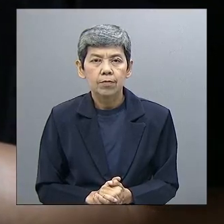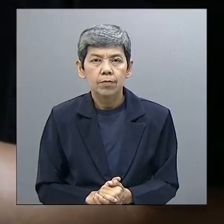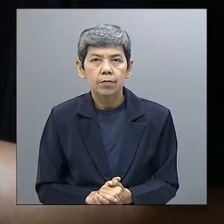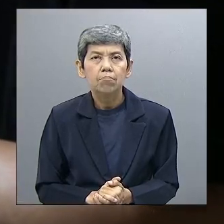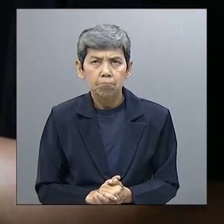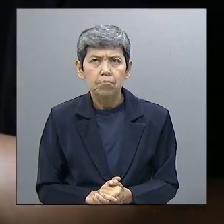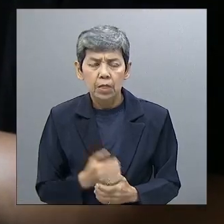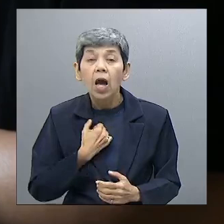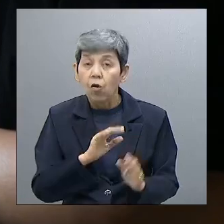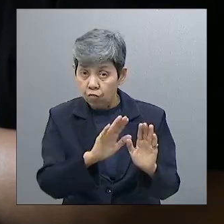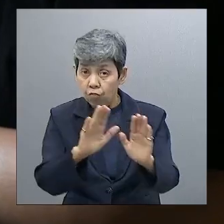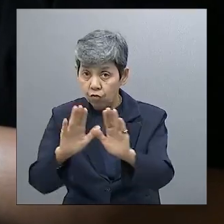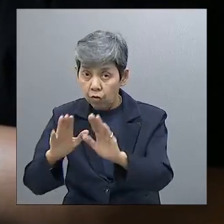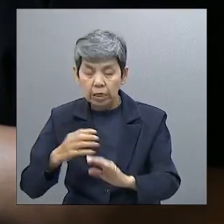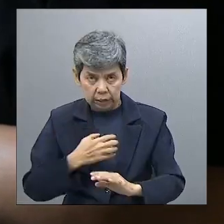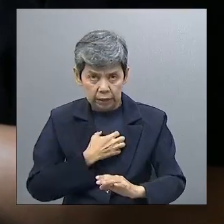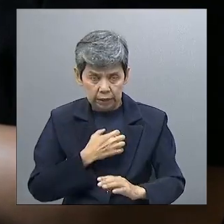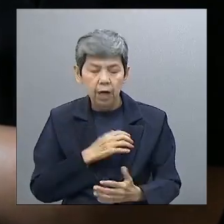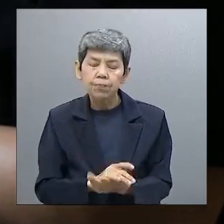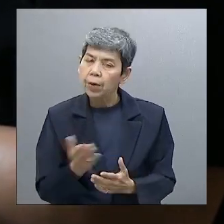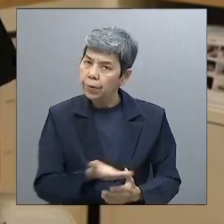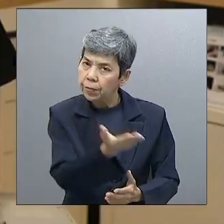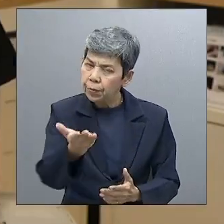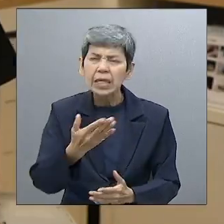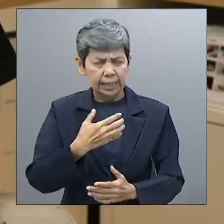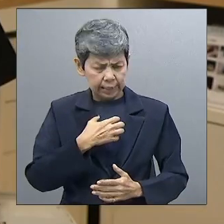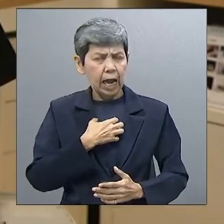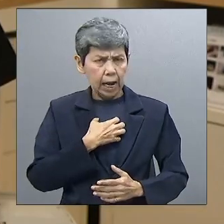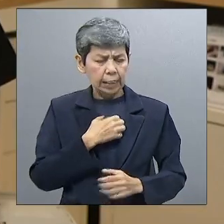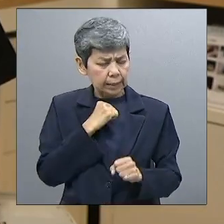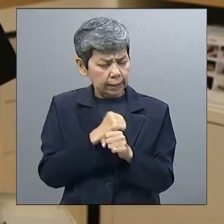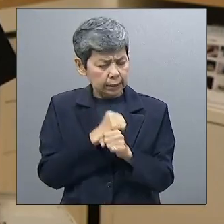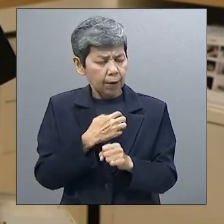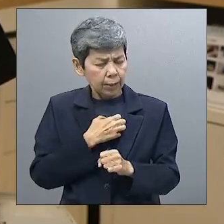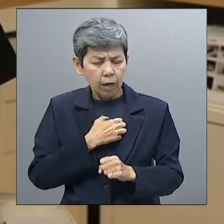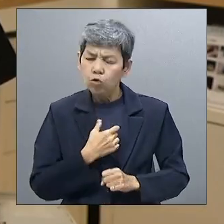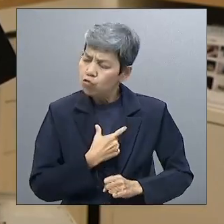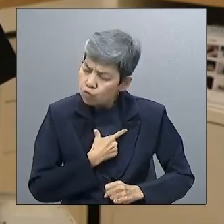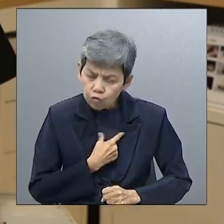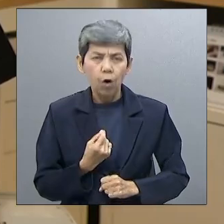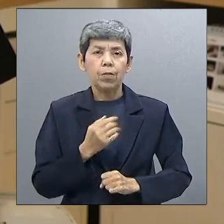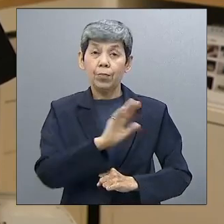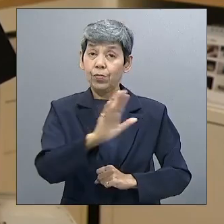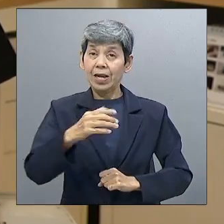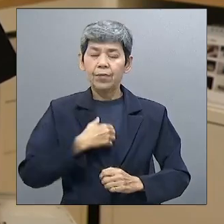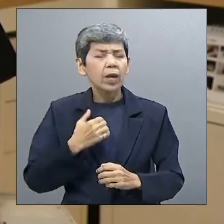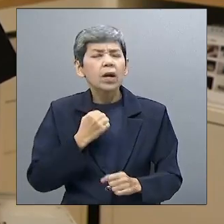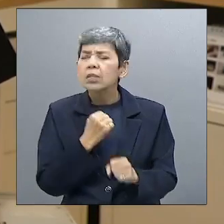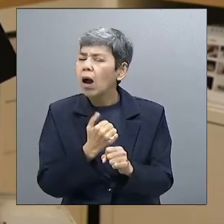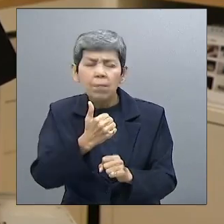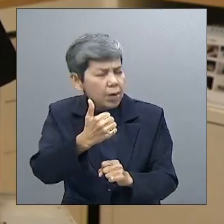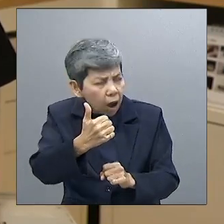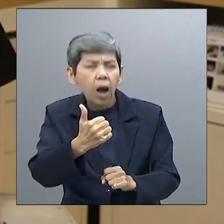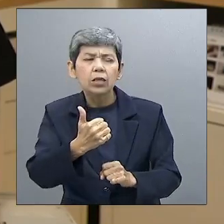จริงๆอยากฝากกับน้องๆเนาะที่แบบว่าอยากที่จะทำอะไรก็ตามที่ตัวเองรักนะครับจริงๆแล้วทุกสิ่งทุกอย่างเนี่ยมัน